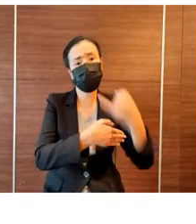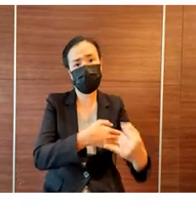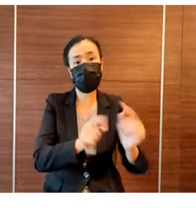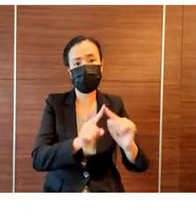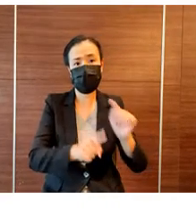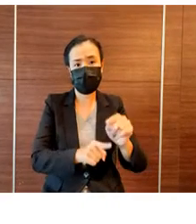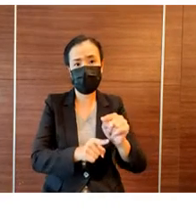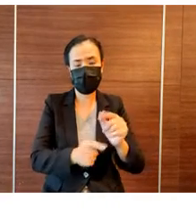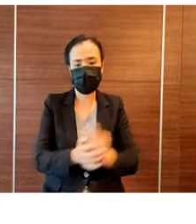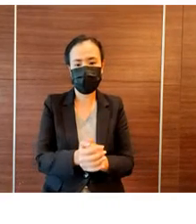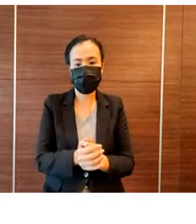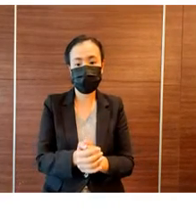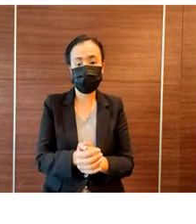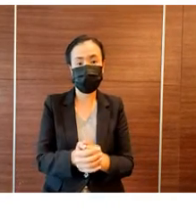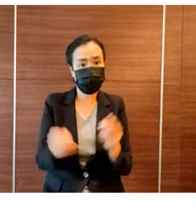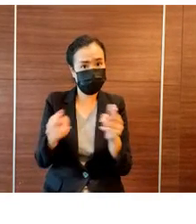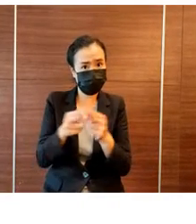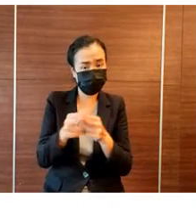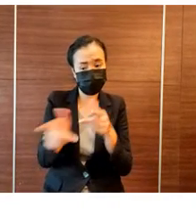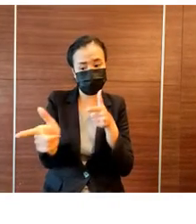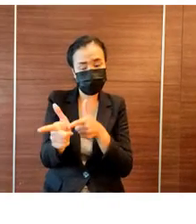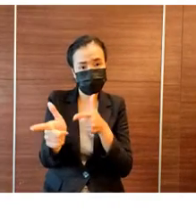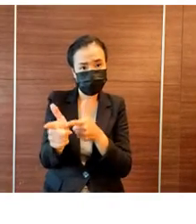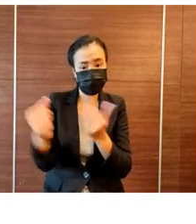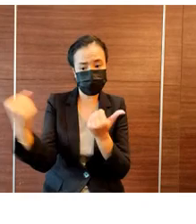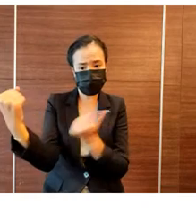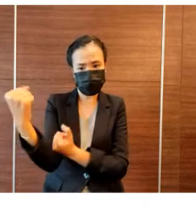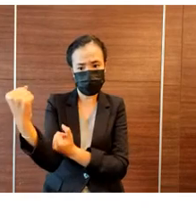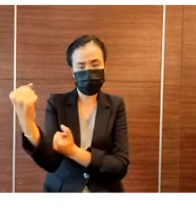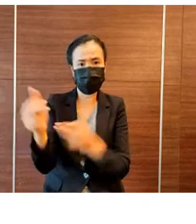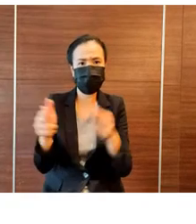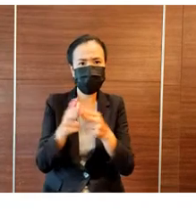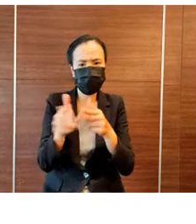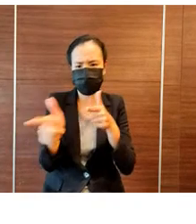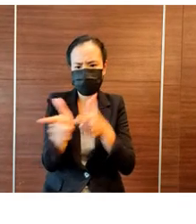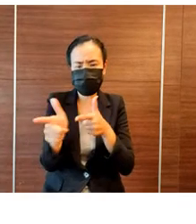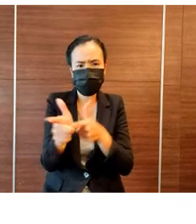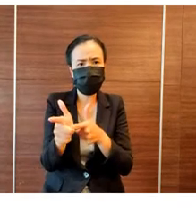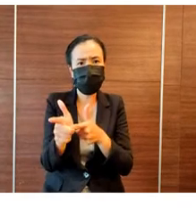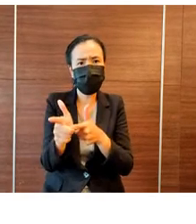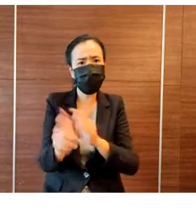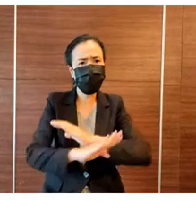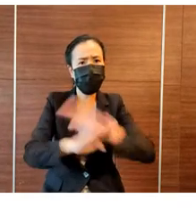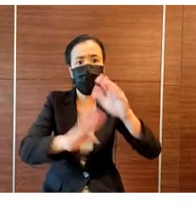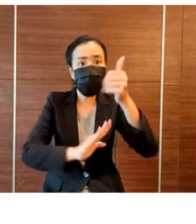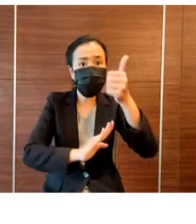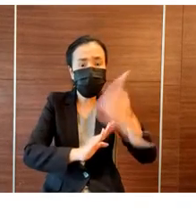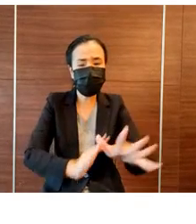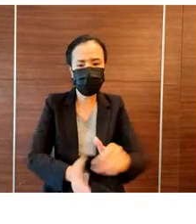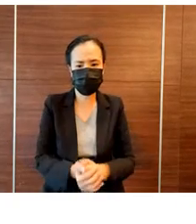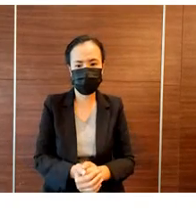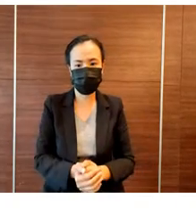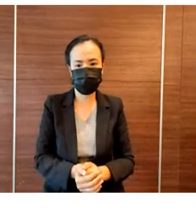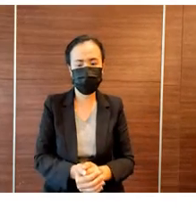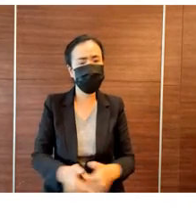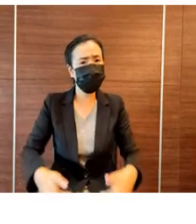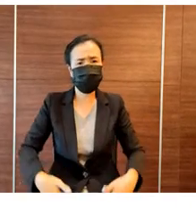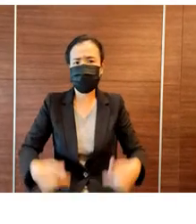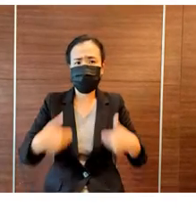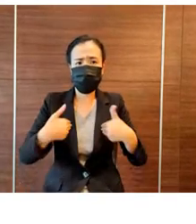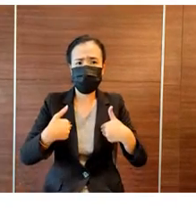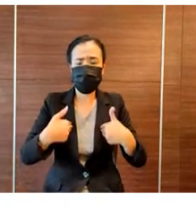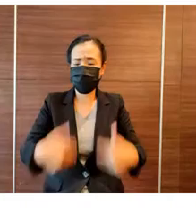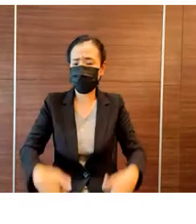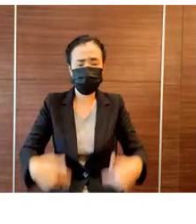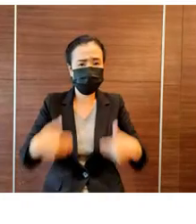แต่อันนี้พอมันมาจับกับเซ็กเราไม่สามารถจะตัดเซ็กออกจากคนไข้ได้เซ็กมันคือ natural drive มันคือแรงขับทางธร